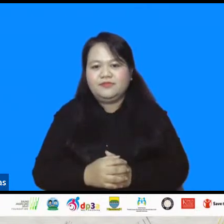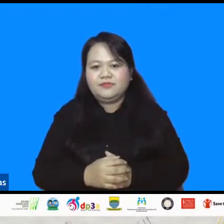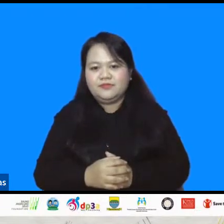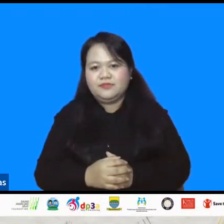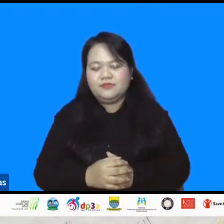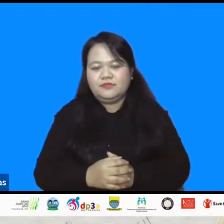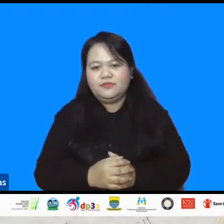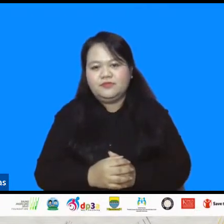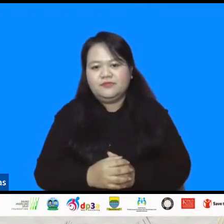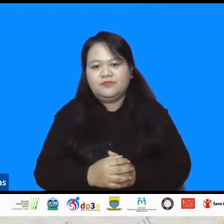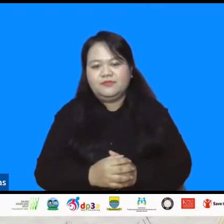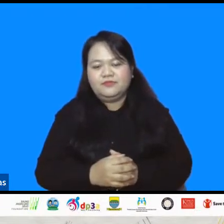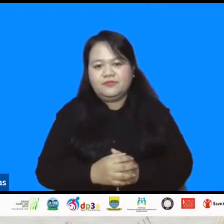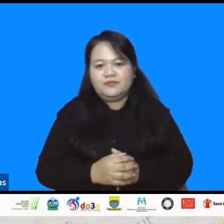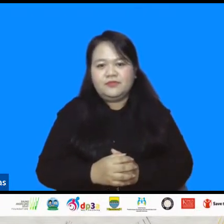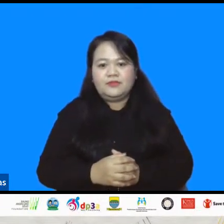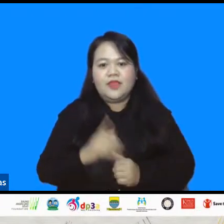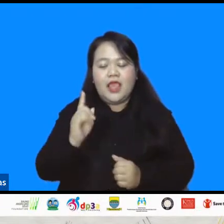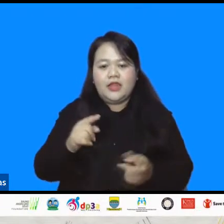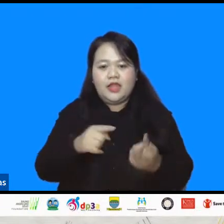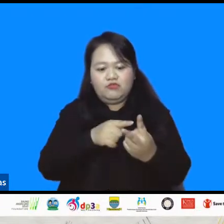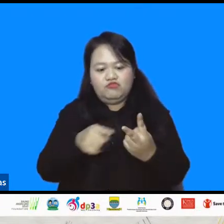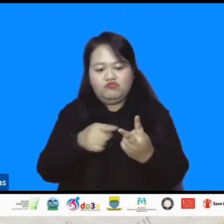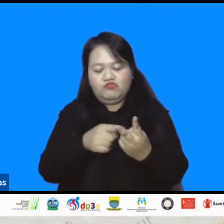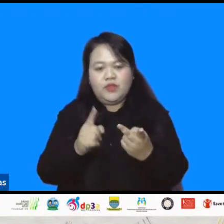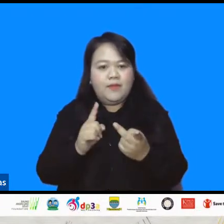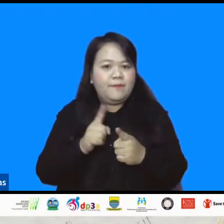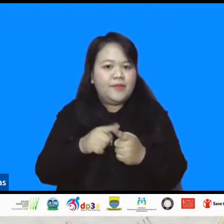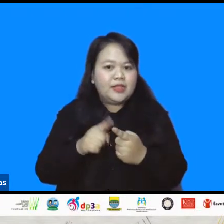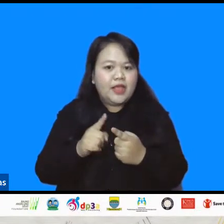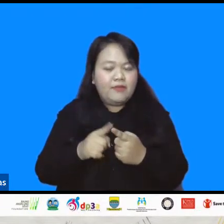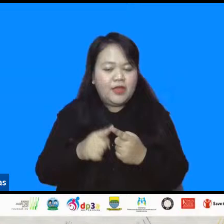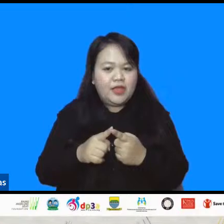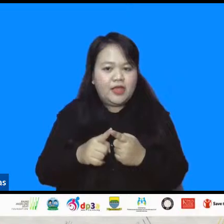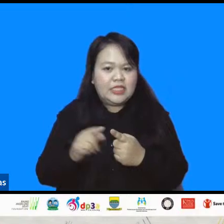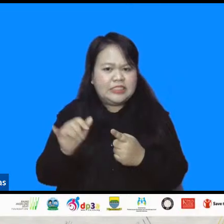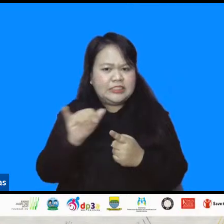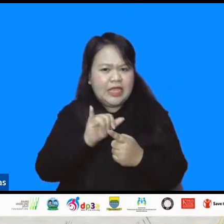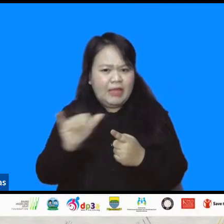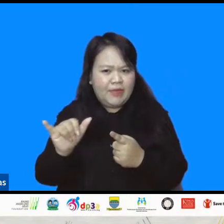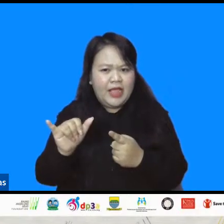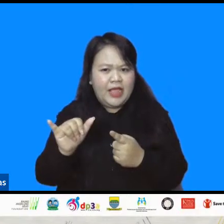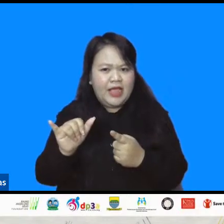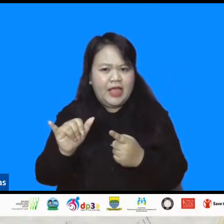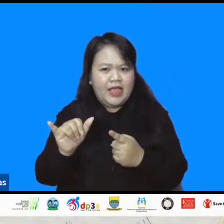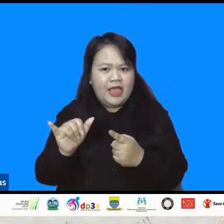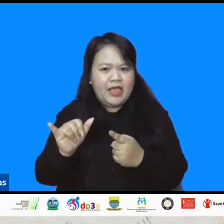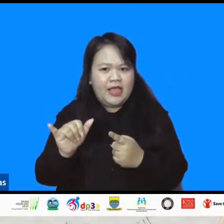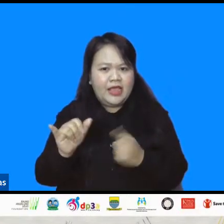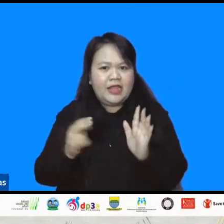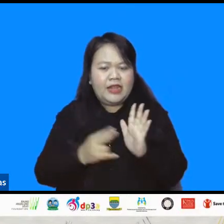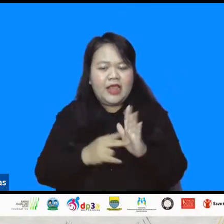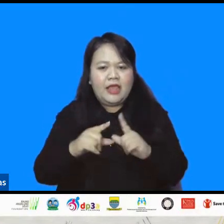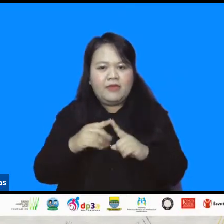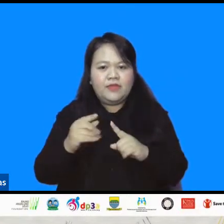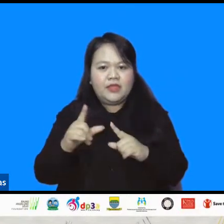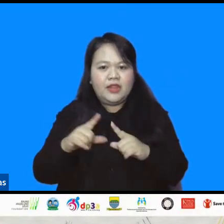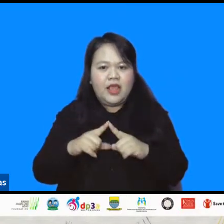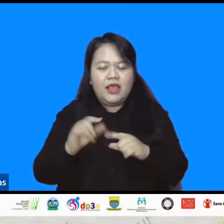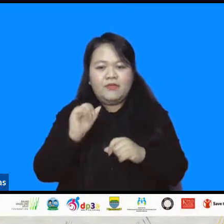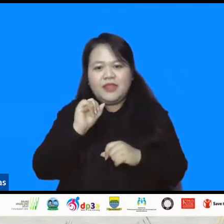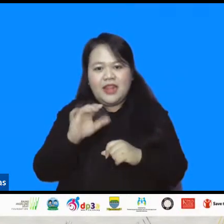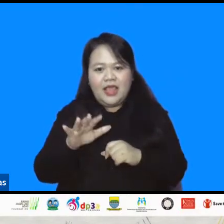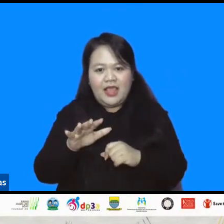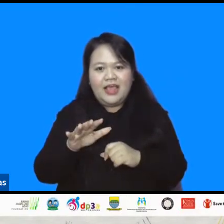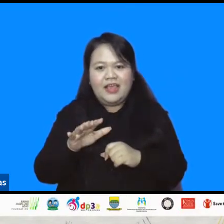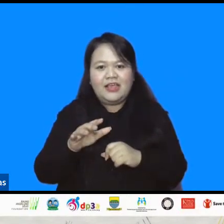Eh, ada dua mungkin. Yang pertama sama dengan Nabila tadi ya.